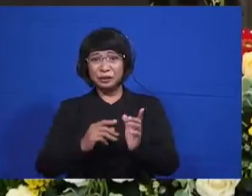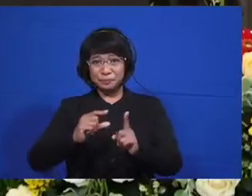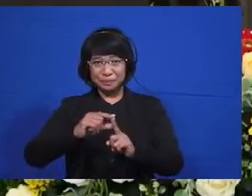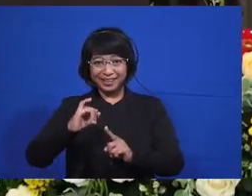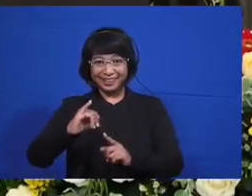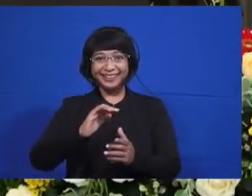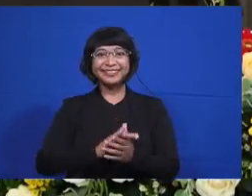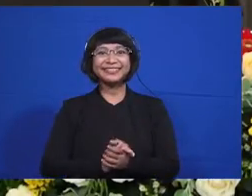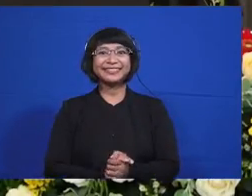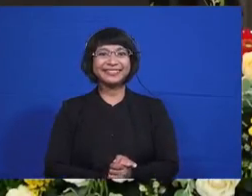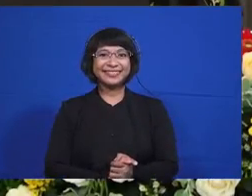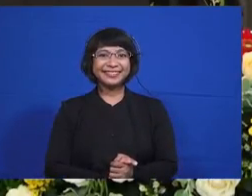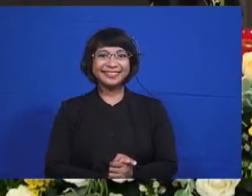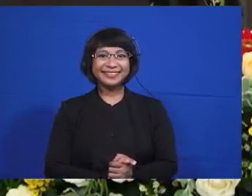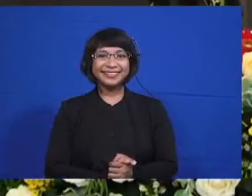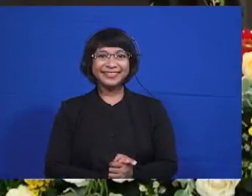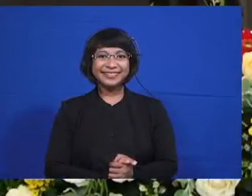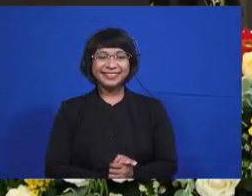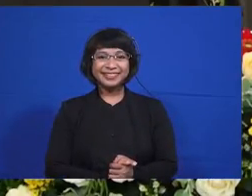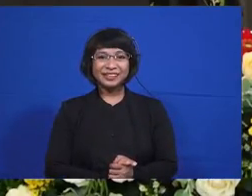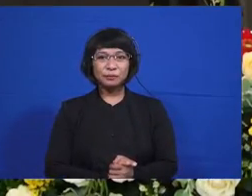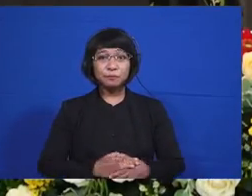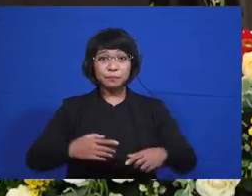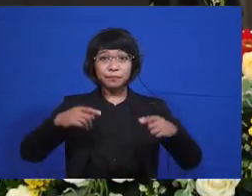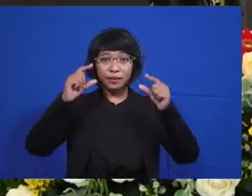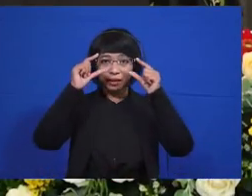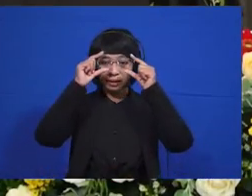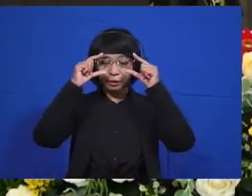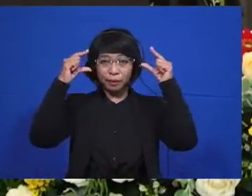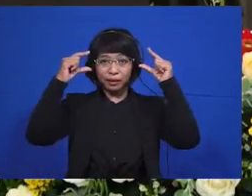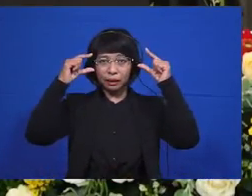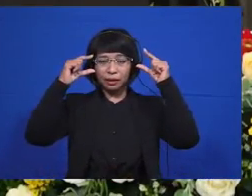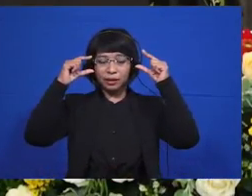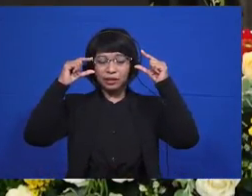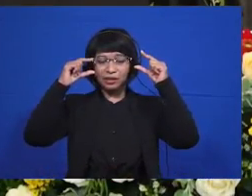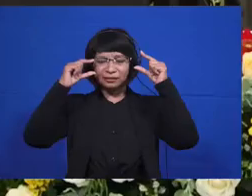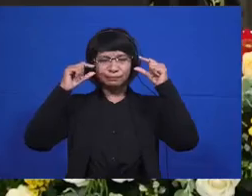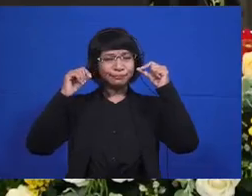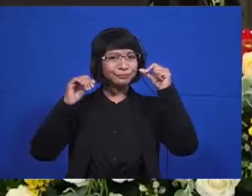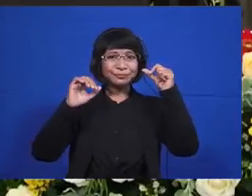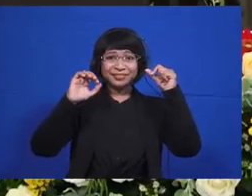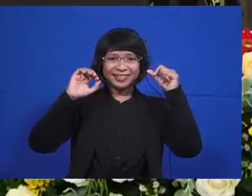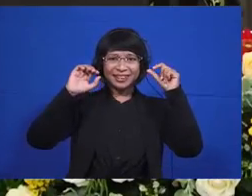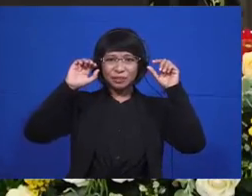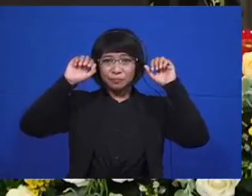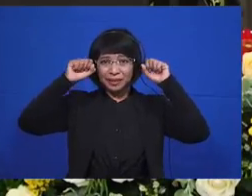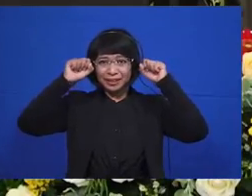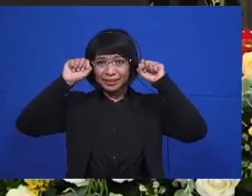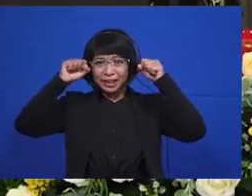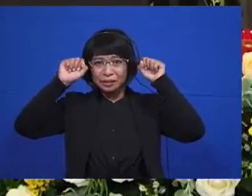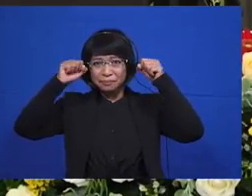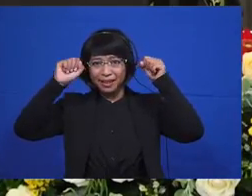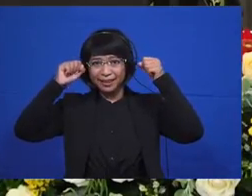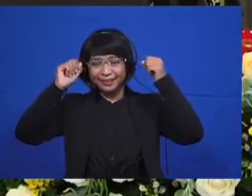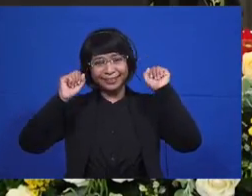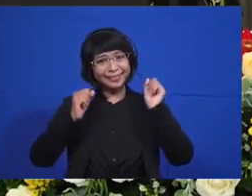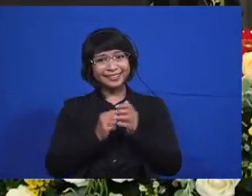berkaca-kaca. Kaca-kaca artinya mau nangis kita ya waktu itu ya. Dalam remang-remang kelihatan